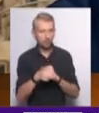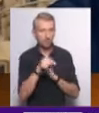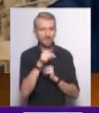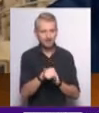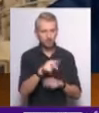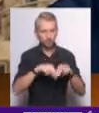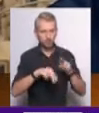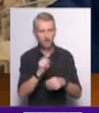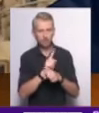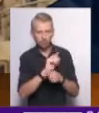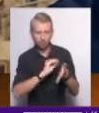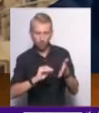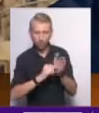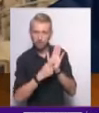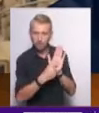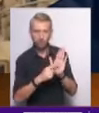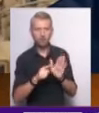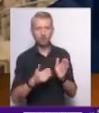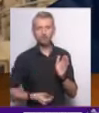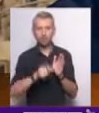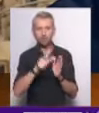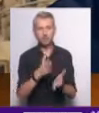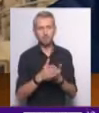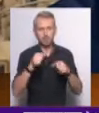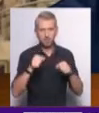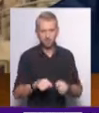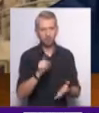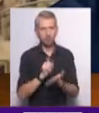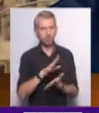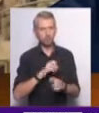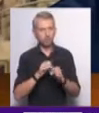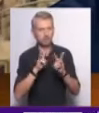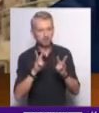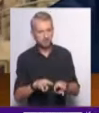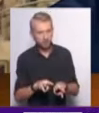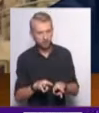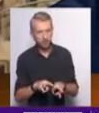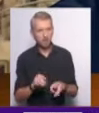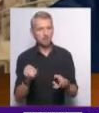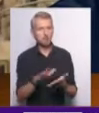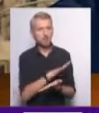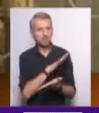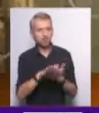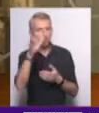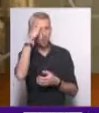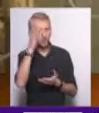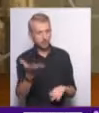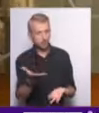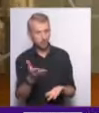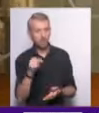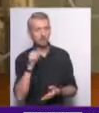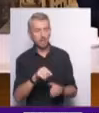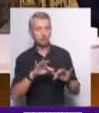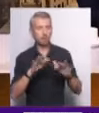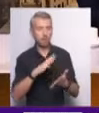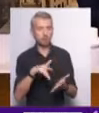будівельними нормами і прописано, що мешканець має право і має бути забезпечений безкоштовною освітою. В даному